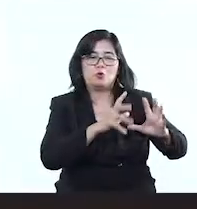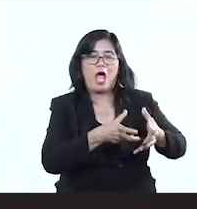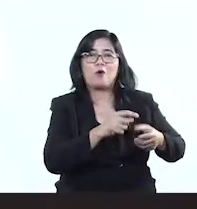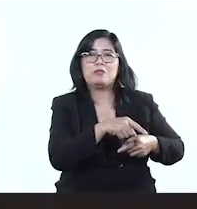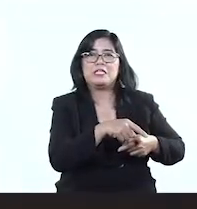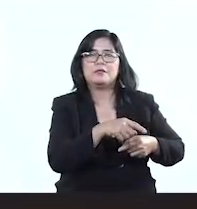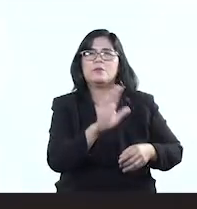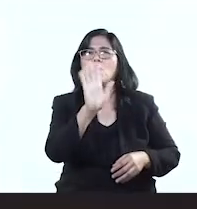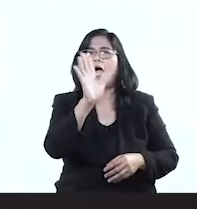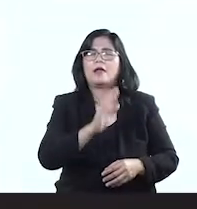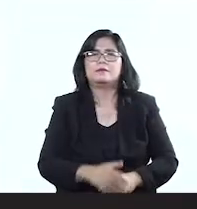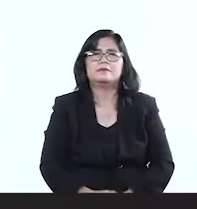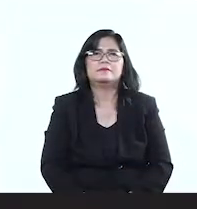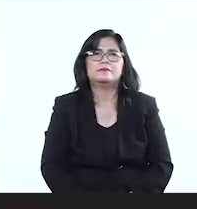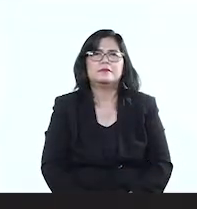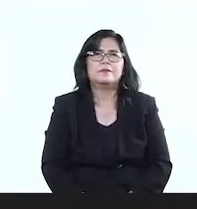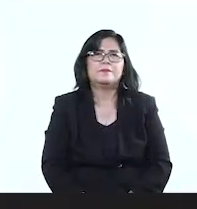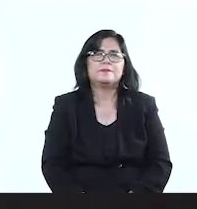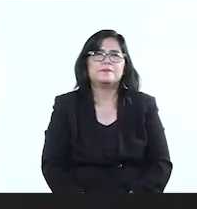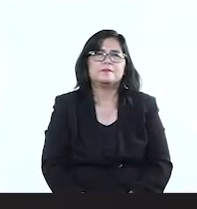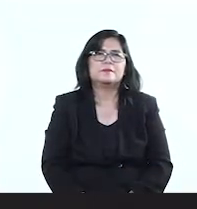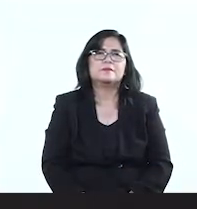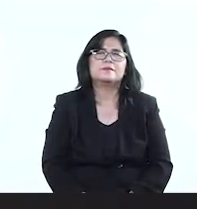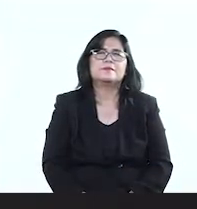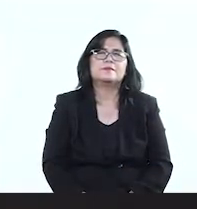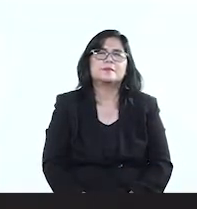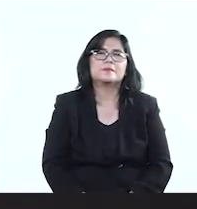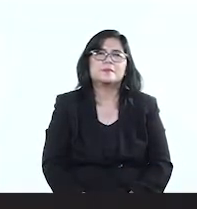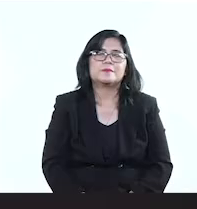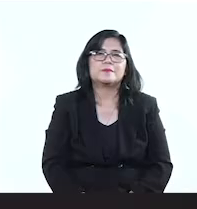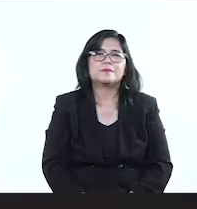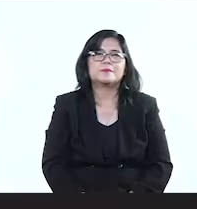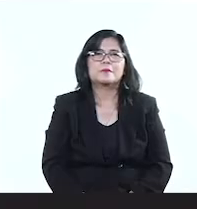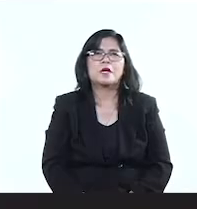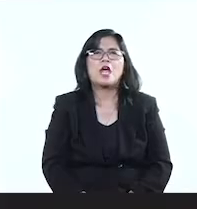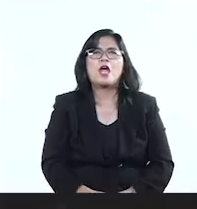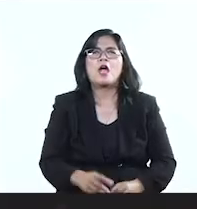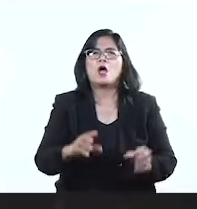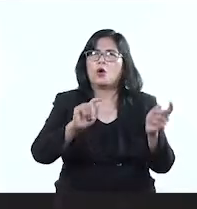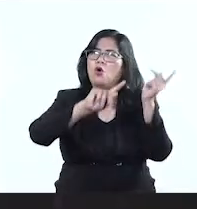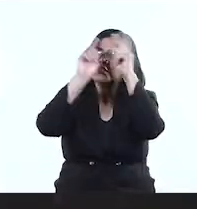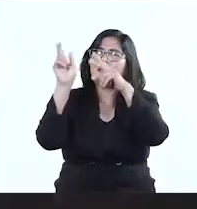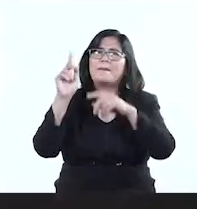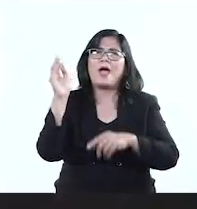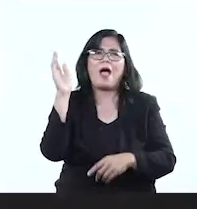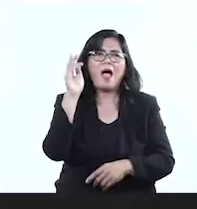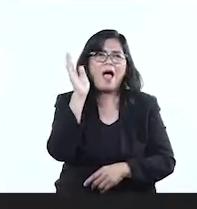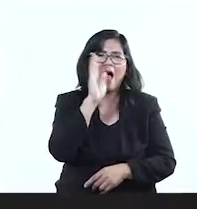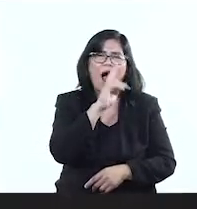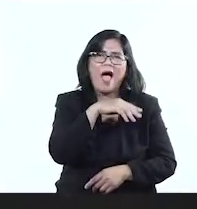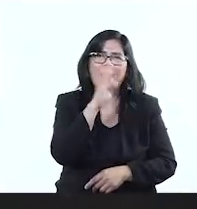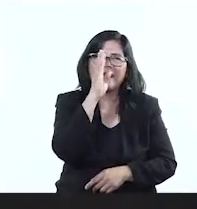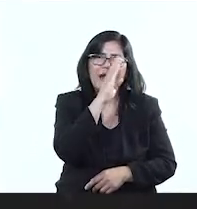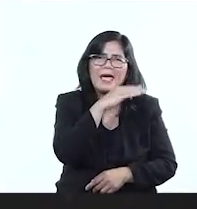kalau bukan sakit jiwa susah kalau lihat orang senang-senang Lihat orang susah jadi about konsep yang aneh-aneh bau murni berarti miskin